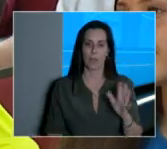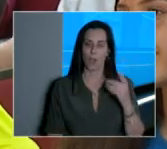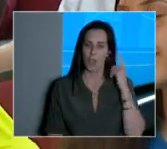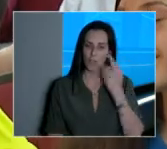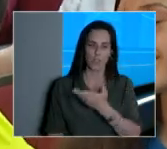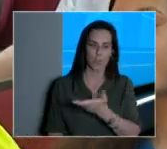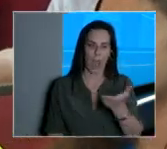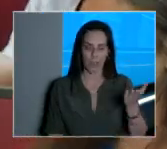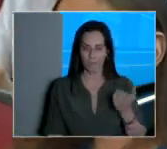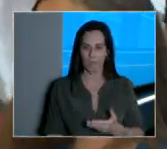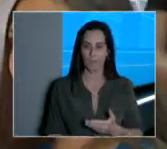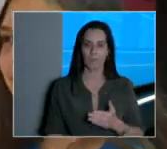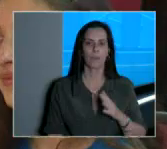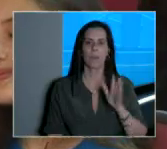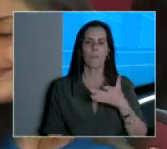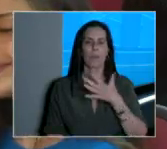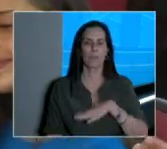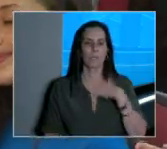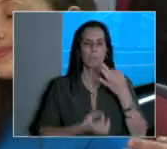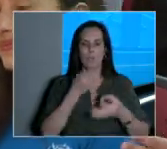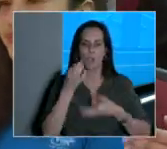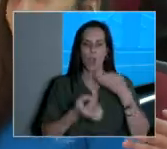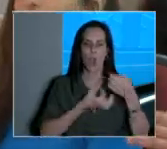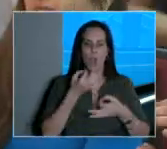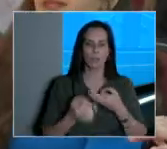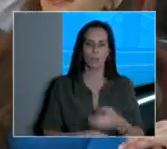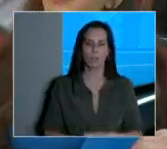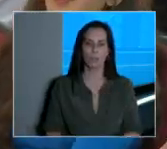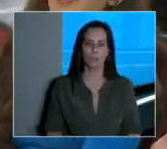נשמע מה יש לכם לשאול.